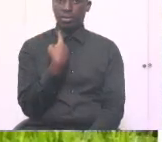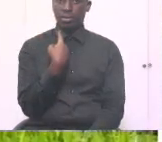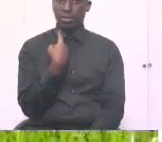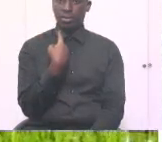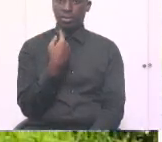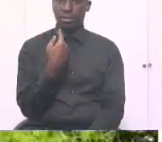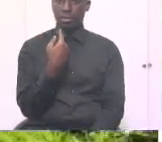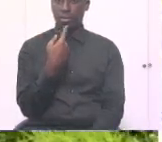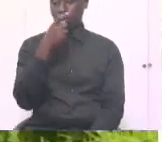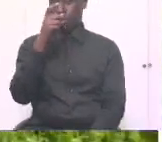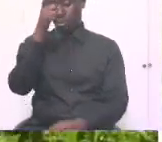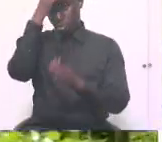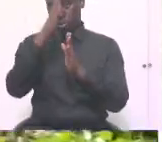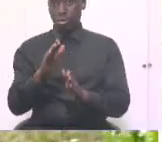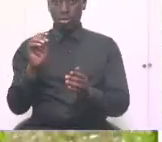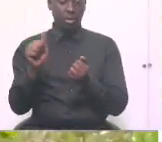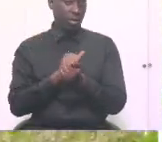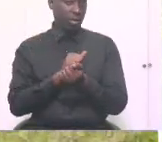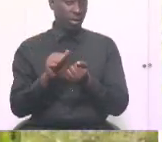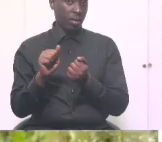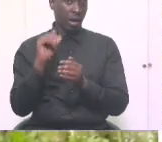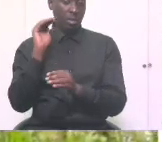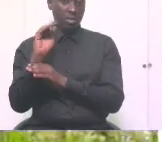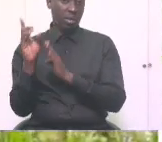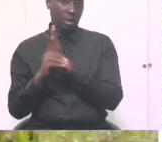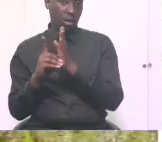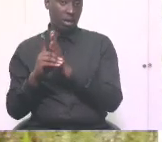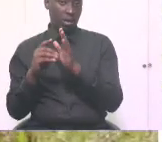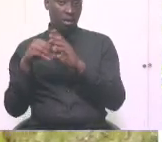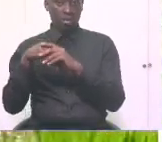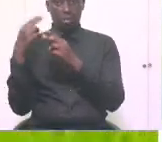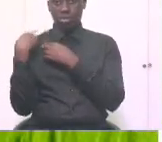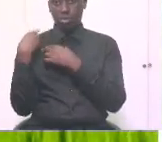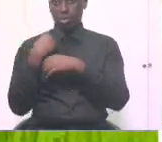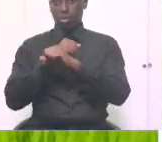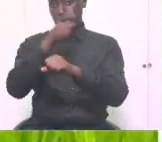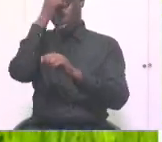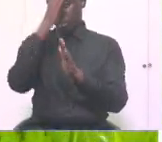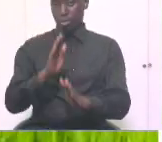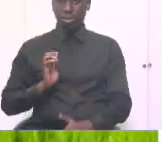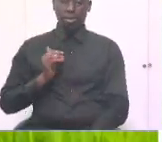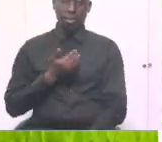Kugeza umuturage zoneye ntabwo yakabajije akarere, kuko turi mu nshingano no kurinda abaturage bacu,